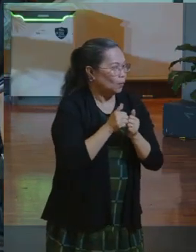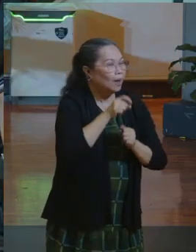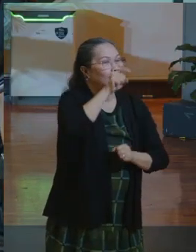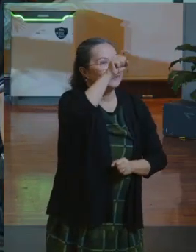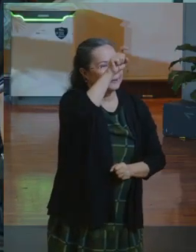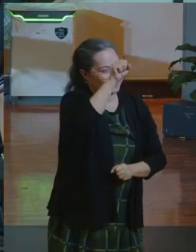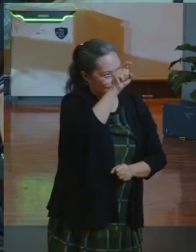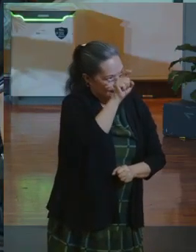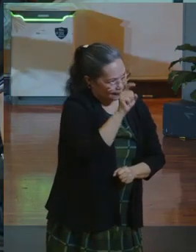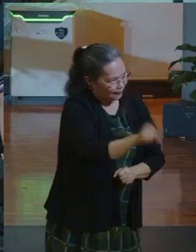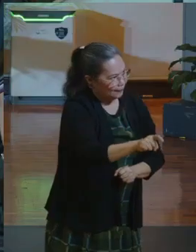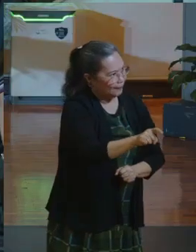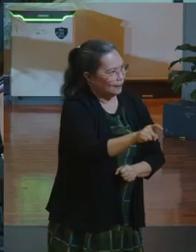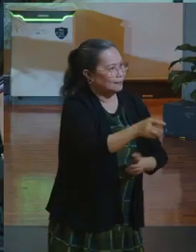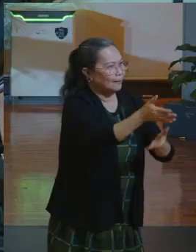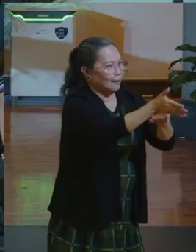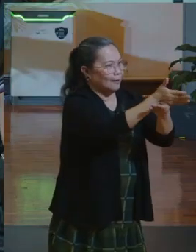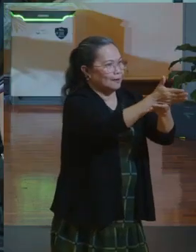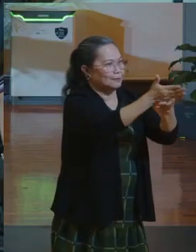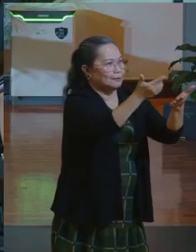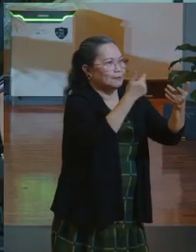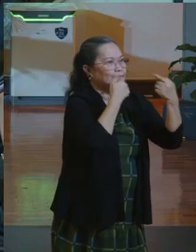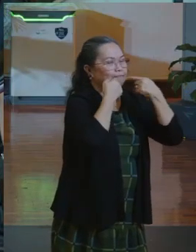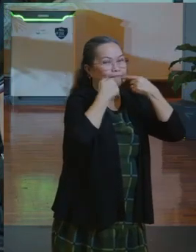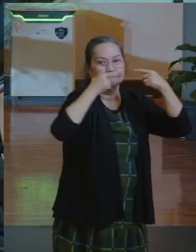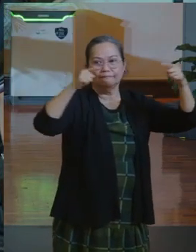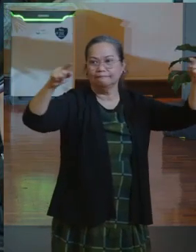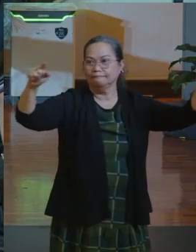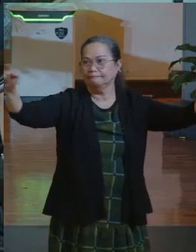Ipahaya ng Kanyang mabuting balita ng kaligtasan.